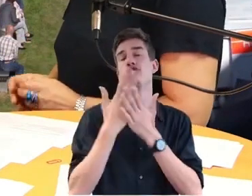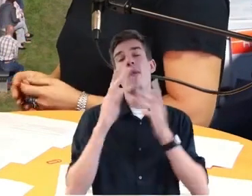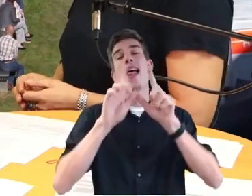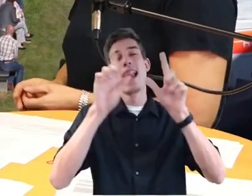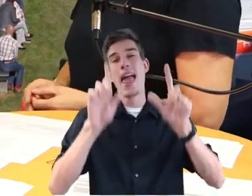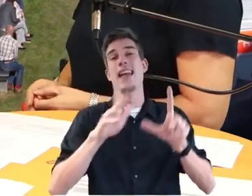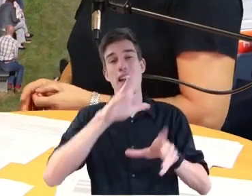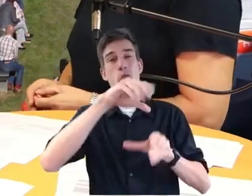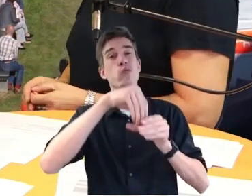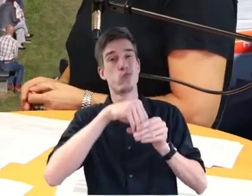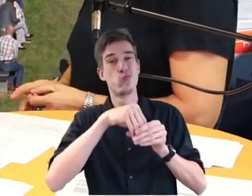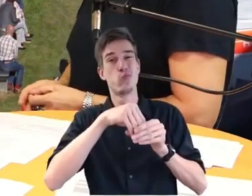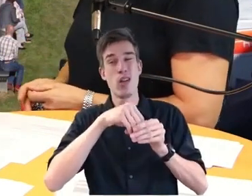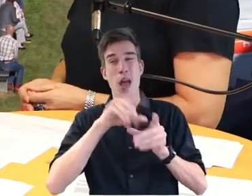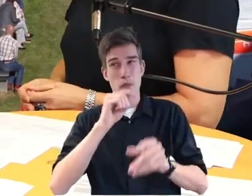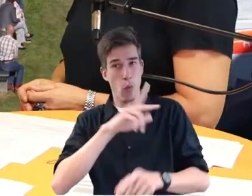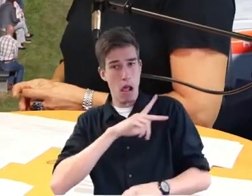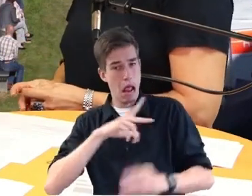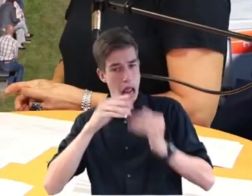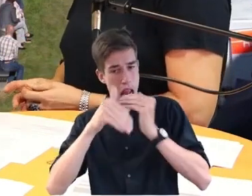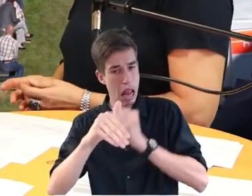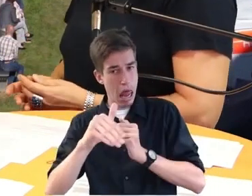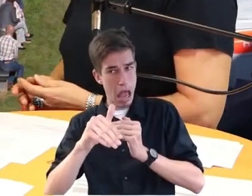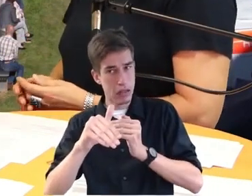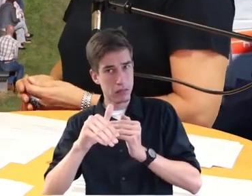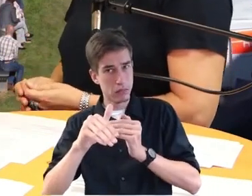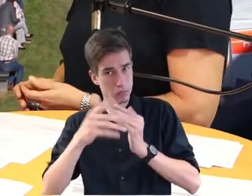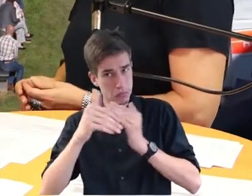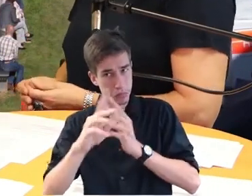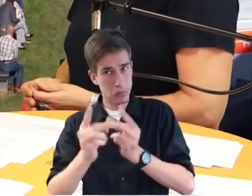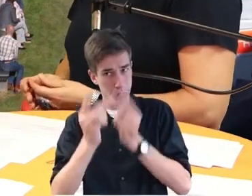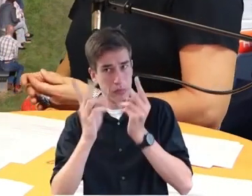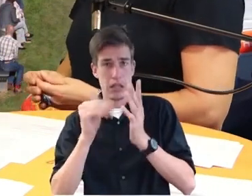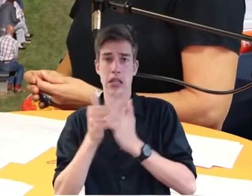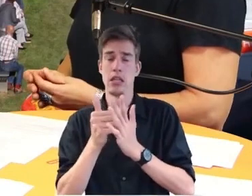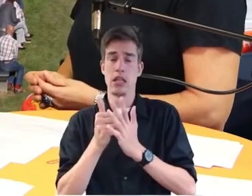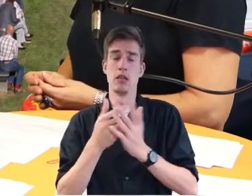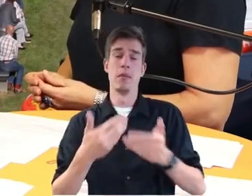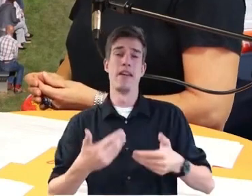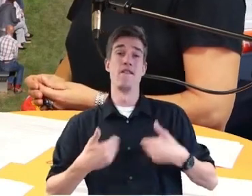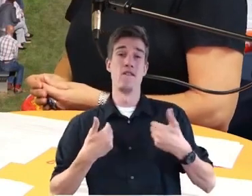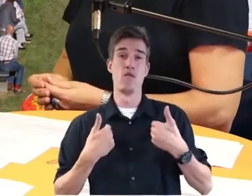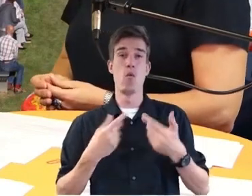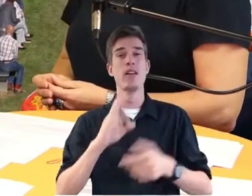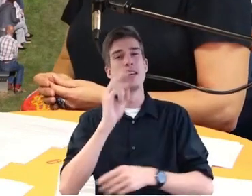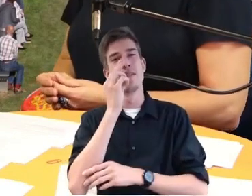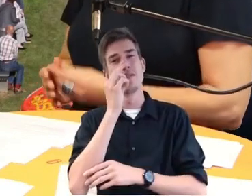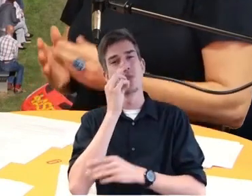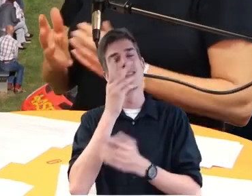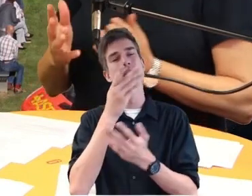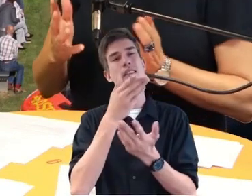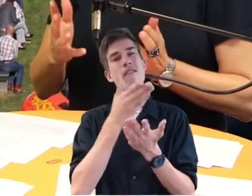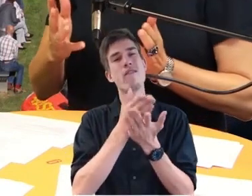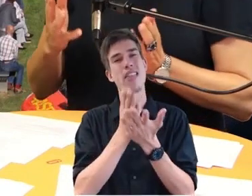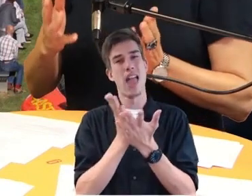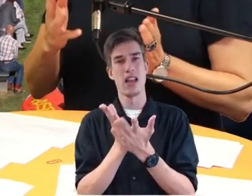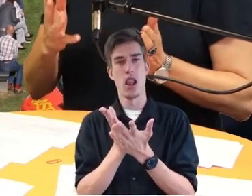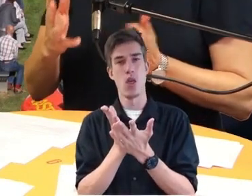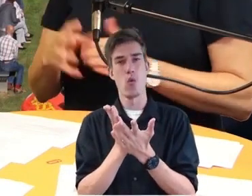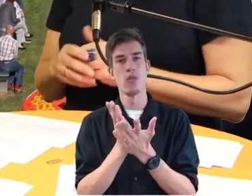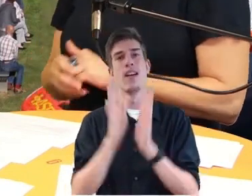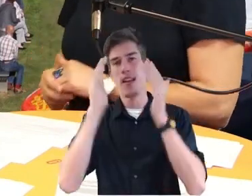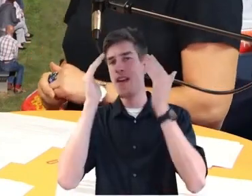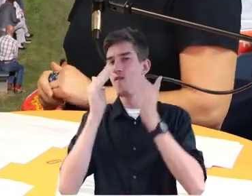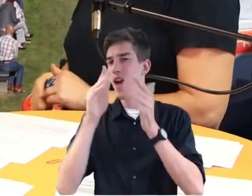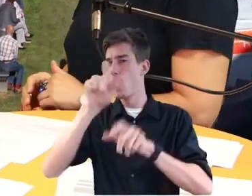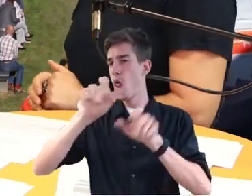Layout, kann es ja eigentlich nicht mehr lange dauern, nach meiner Erfahrung. Und die Verteilung jetzt direkt mal auch an alle